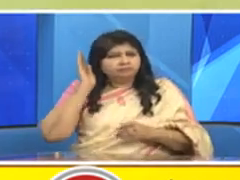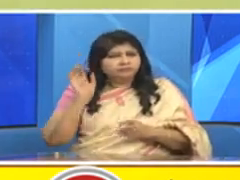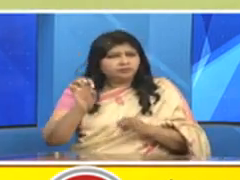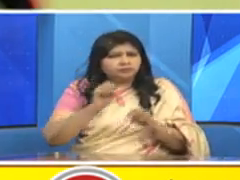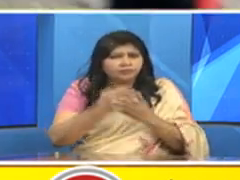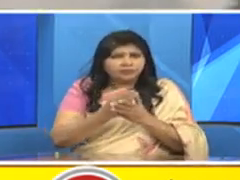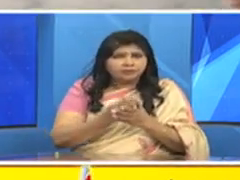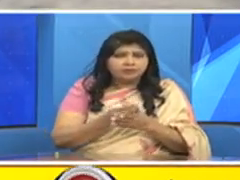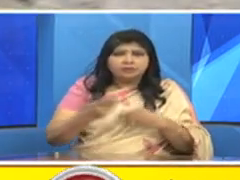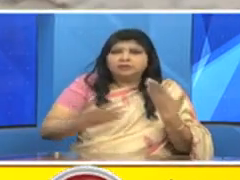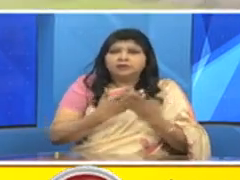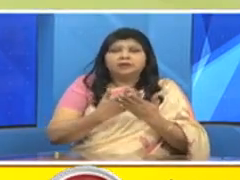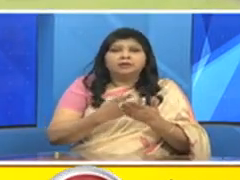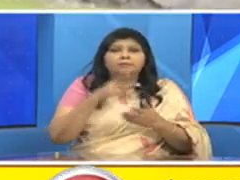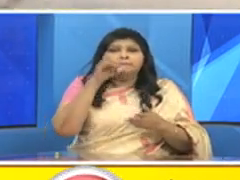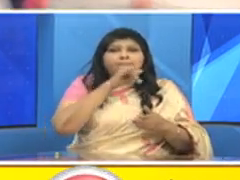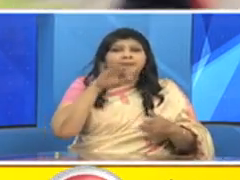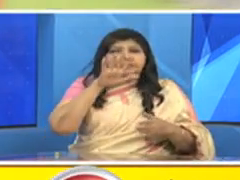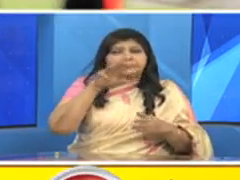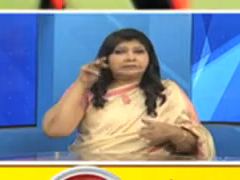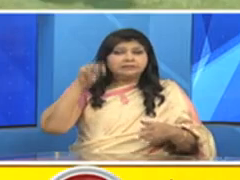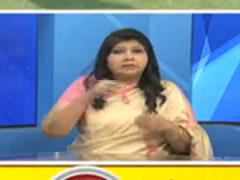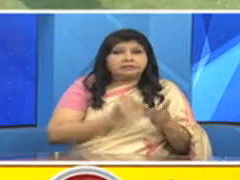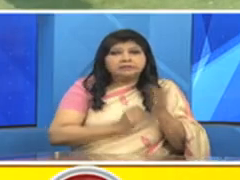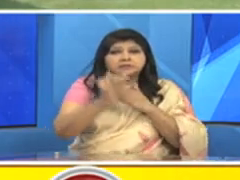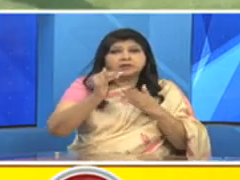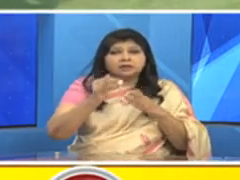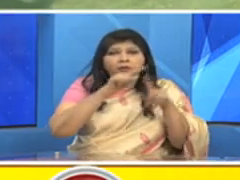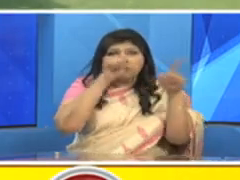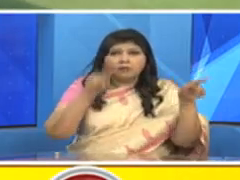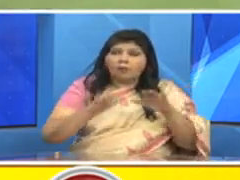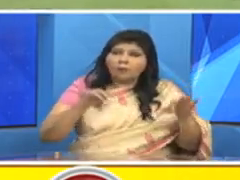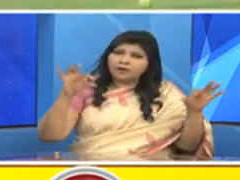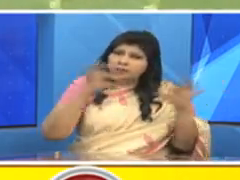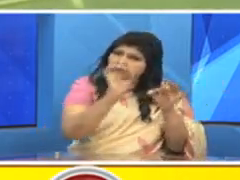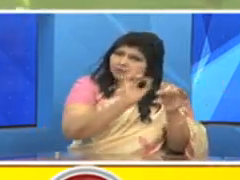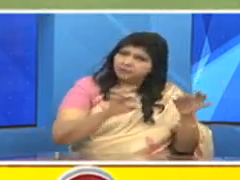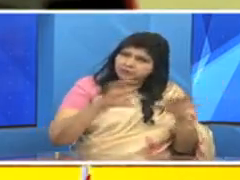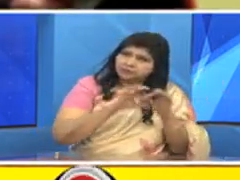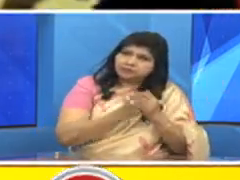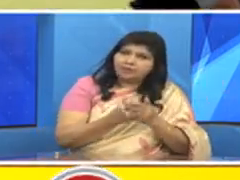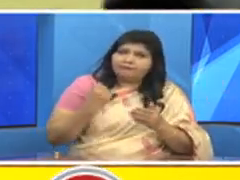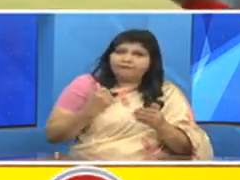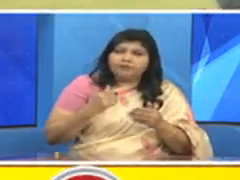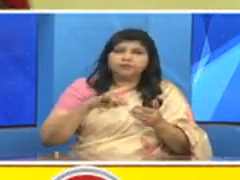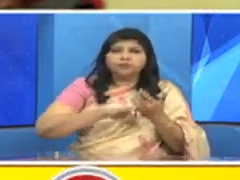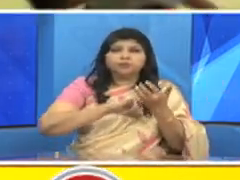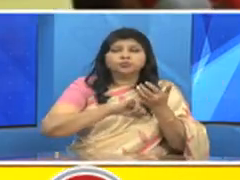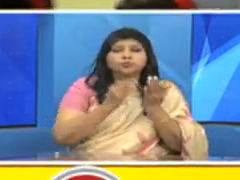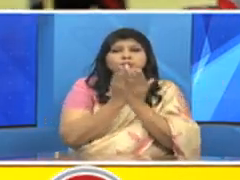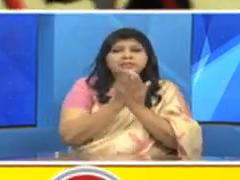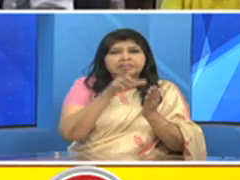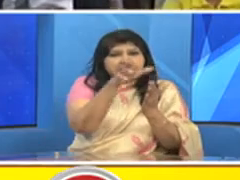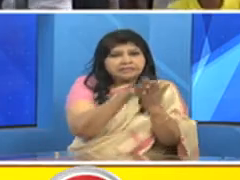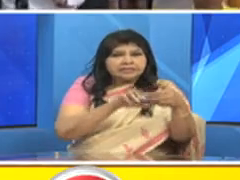है कि अब तक 65,000 से ज्यादा स्कूलों ने ऑनलाइन रजिस्ट्रेशन करके फिट इंडिया स्कूल सर्टिफिकेट प्राप्त किया